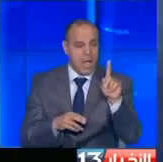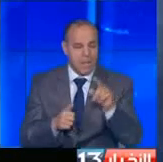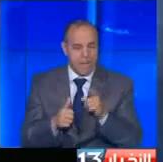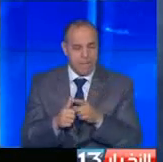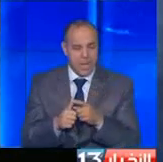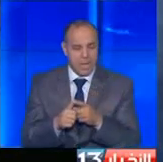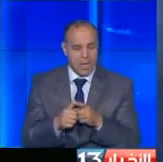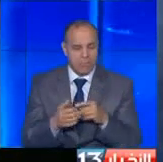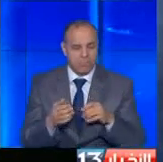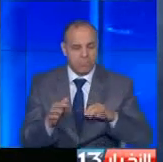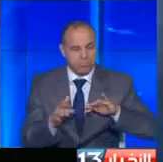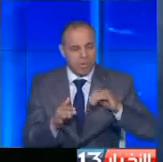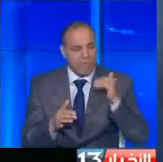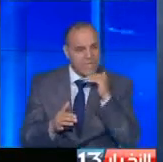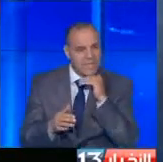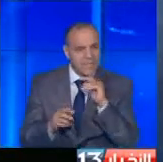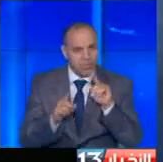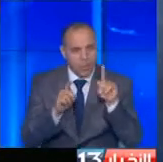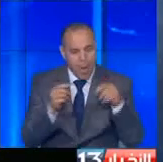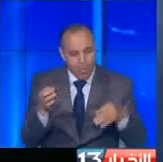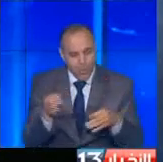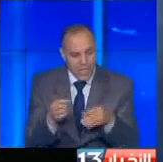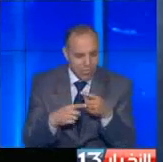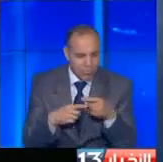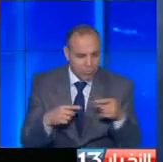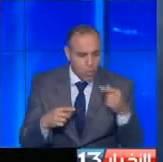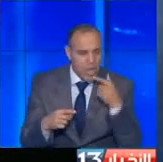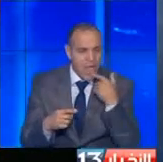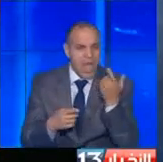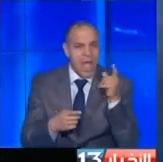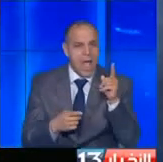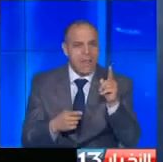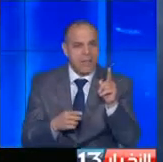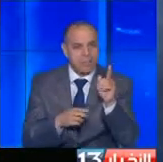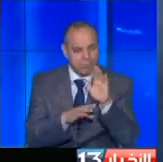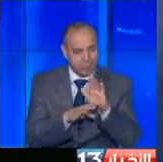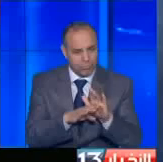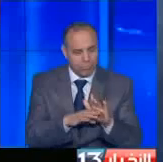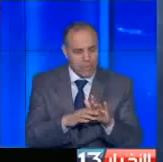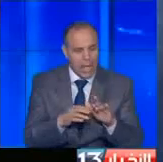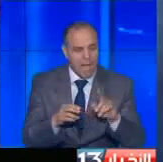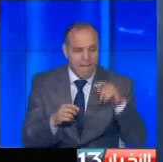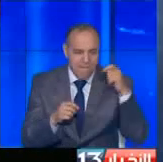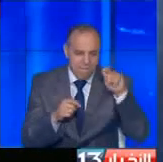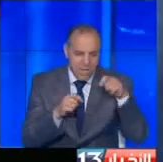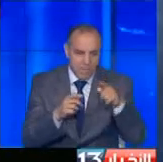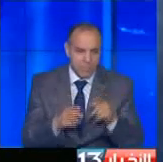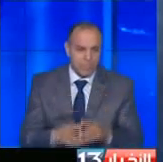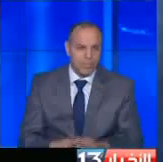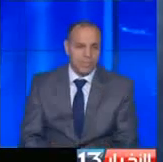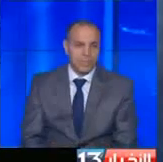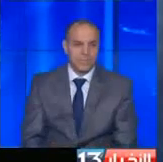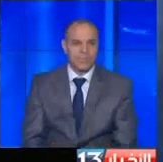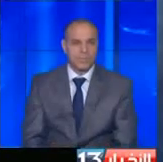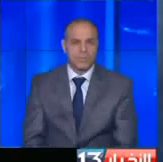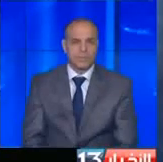بين الإيقاعات السريعة واللوحات الموسيقية التي تحمل مضمونا دراميا.